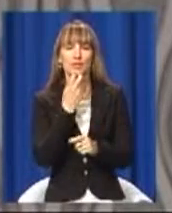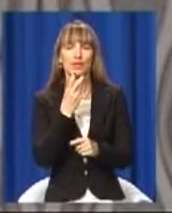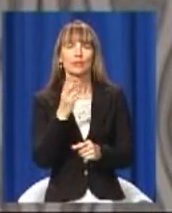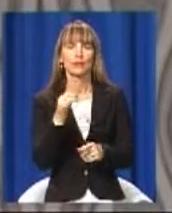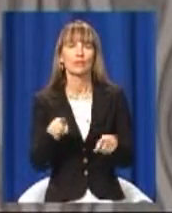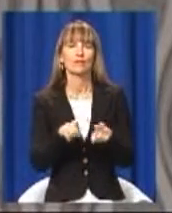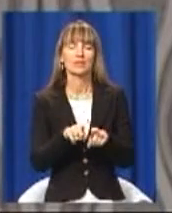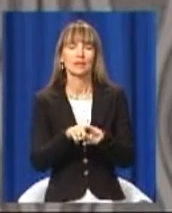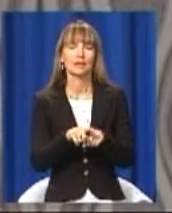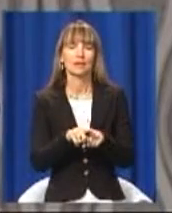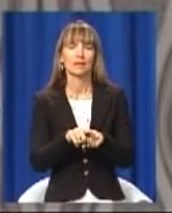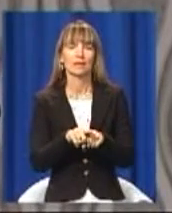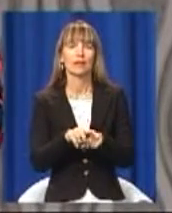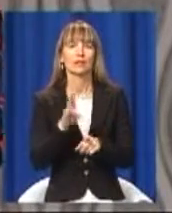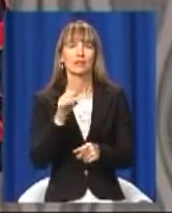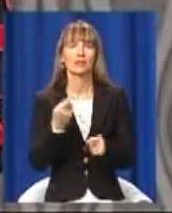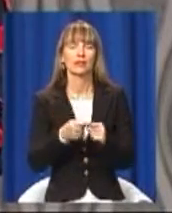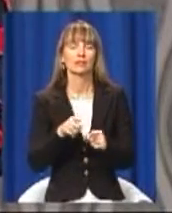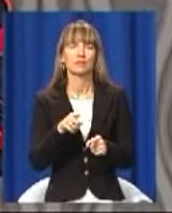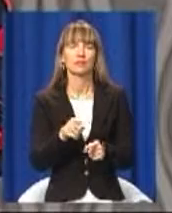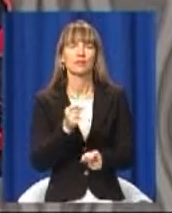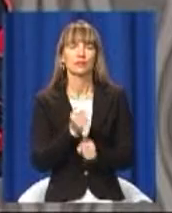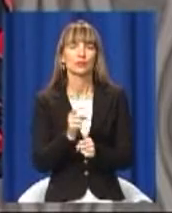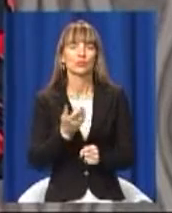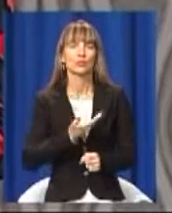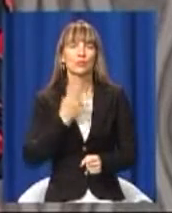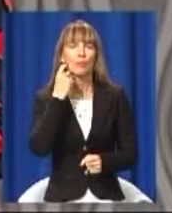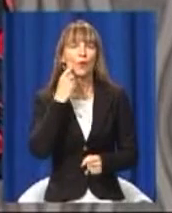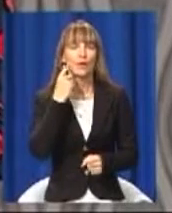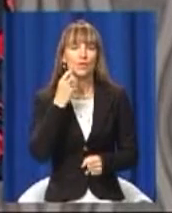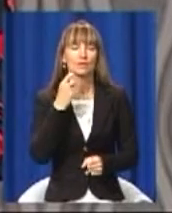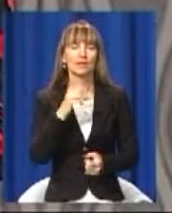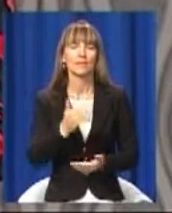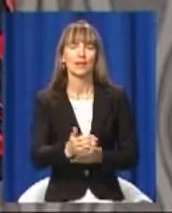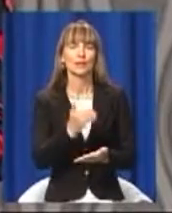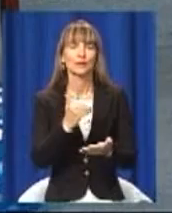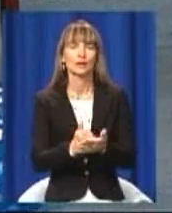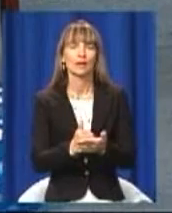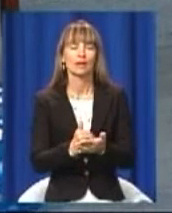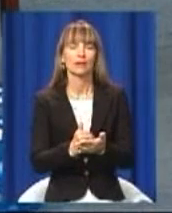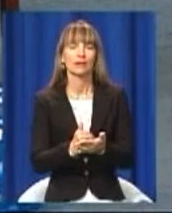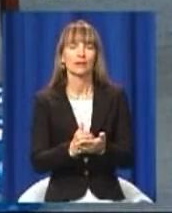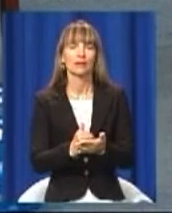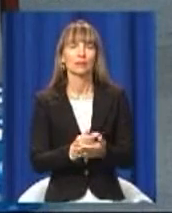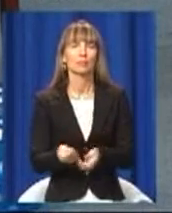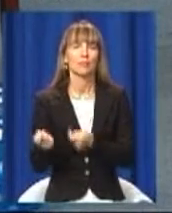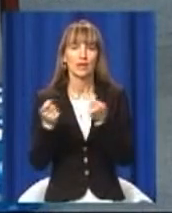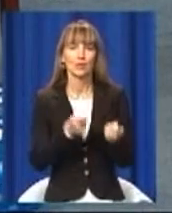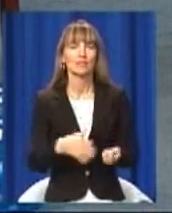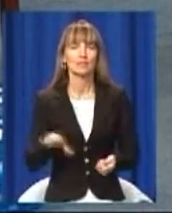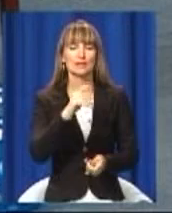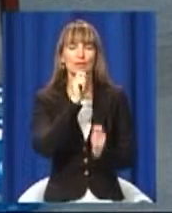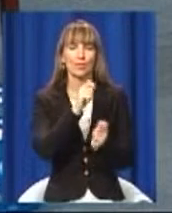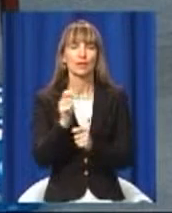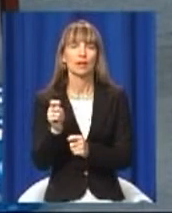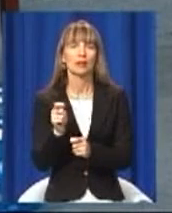але все-таки... На те воно і справляється, що Дід Мороз потім в результаті як-не-як, але він доносить всім подарунки. Ну, з